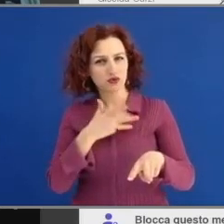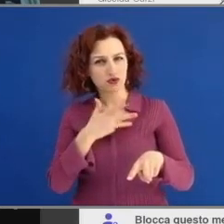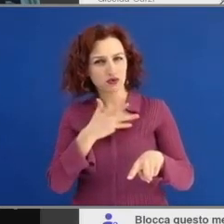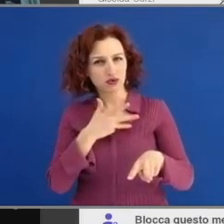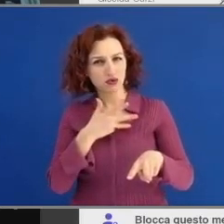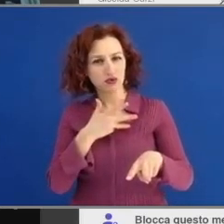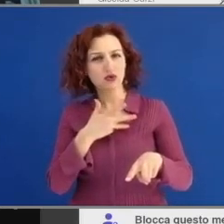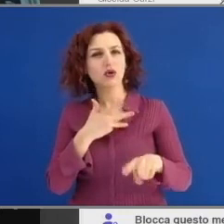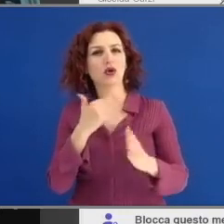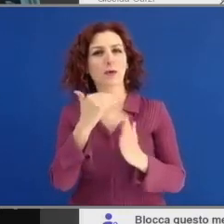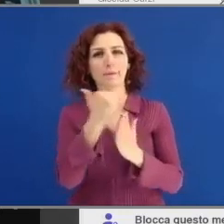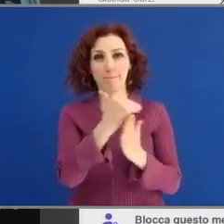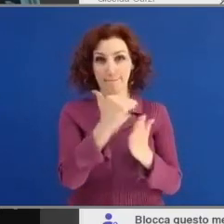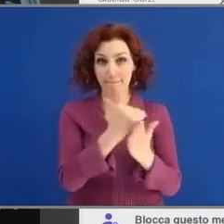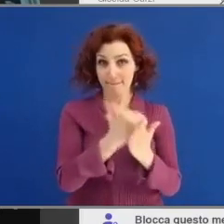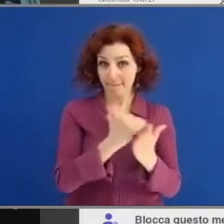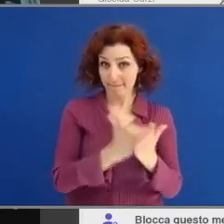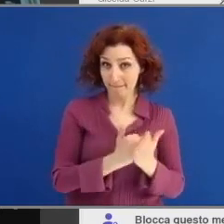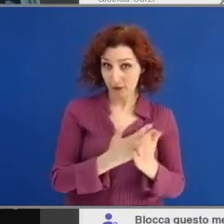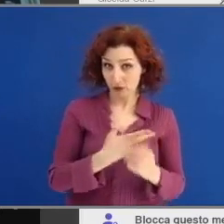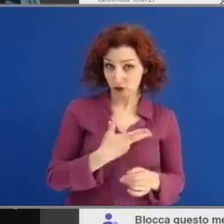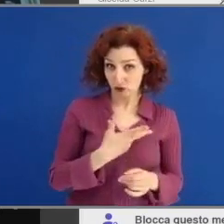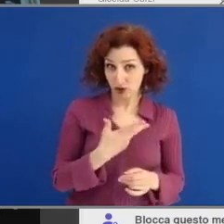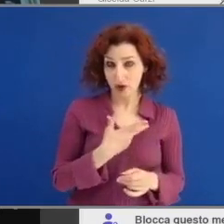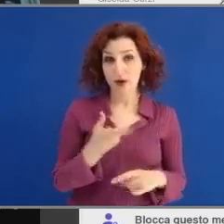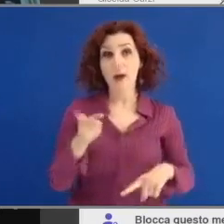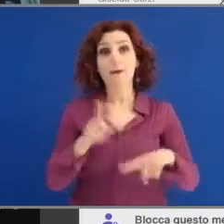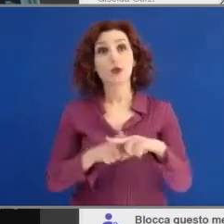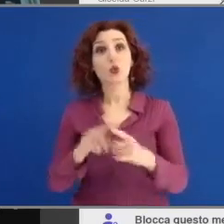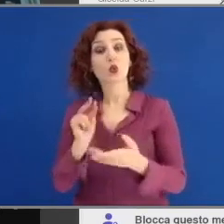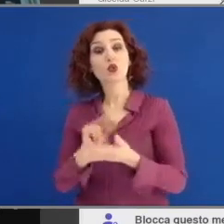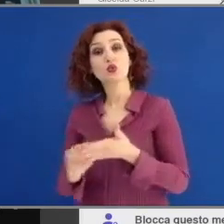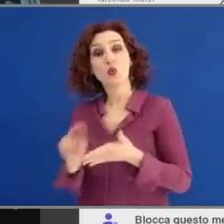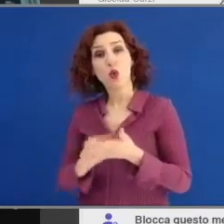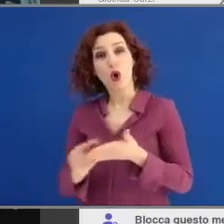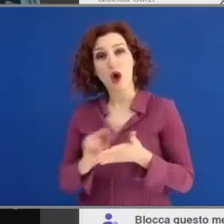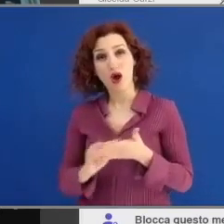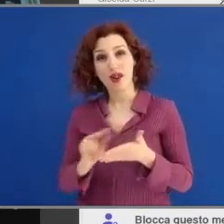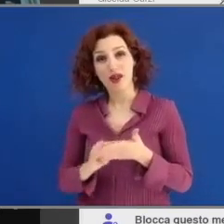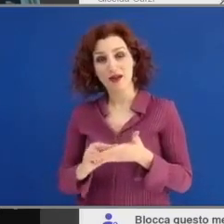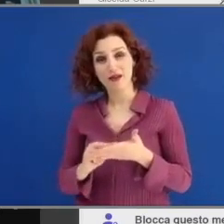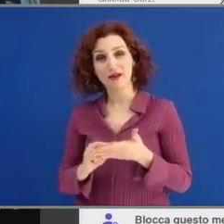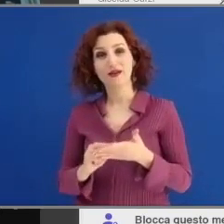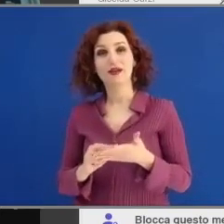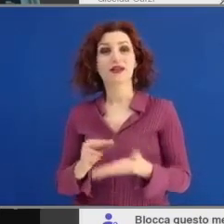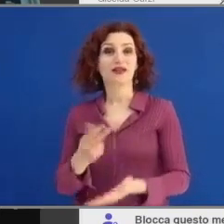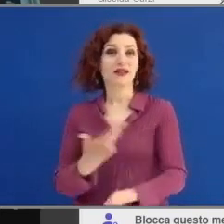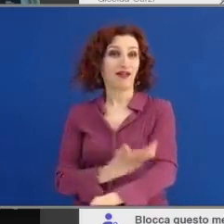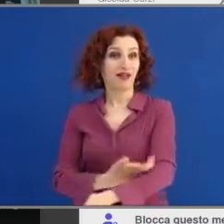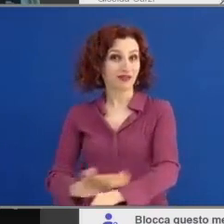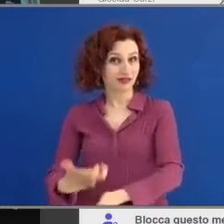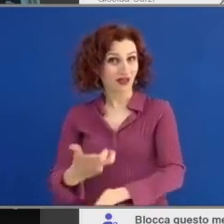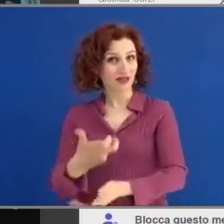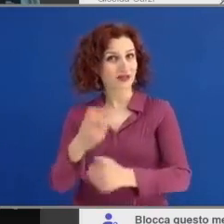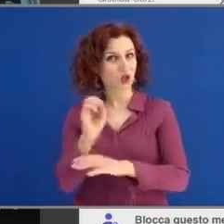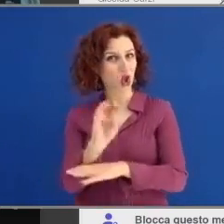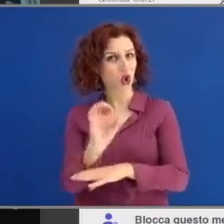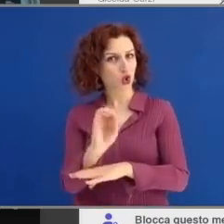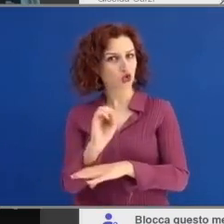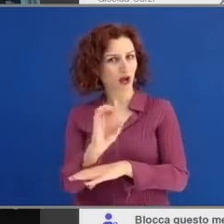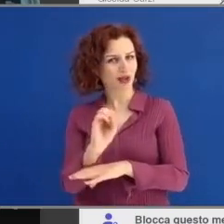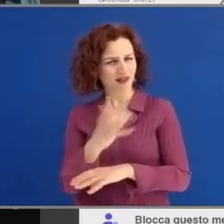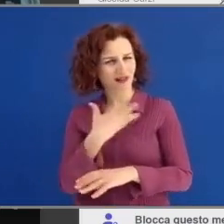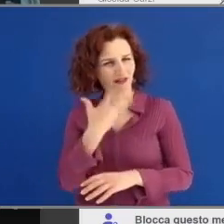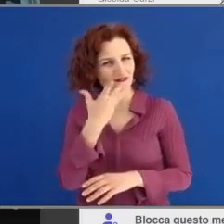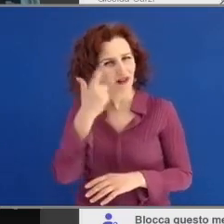domanda, avete parlato ancora appunto delle scuole e dei test sui docenti, volevo capire se in qualche